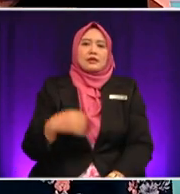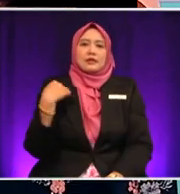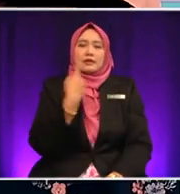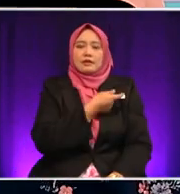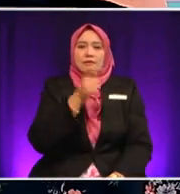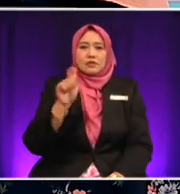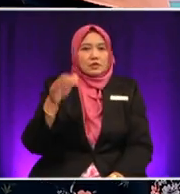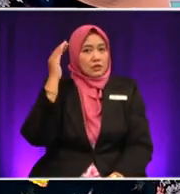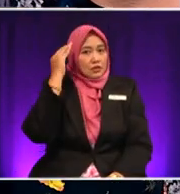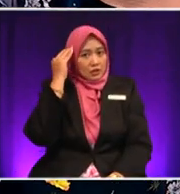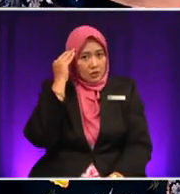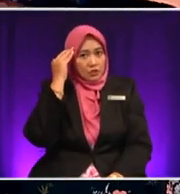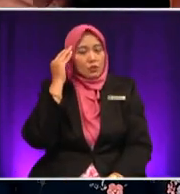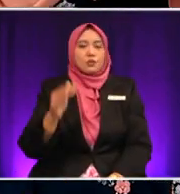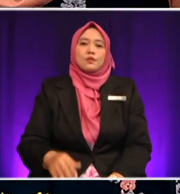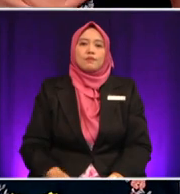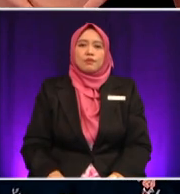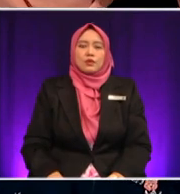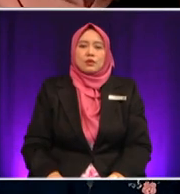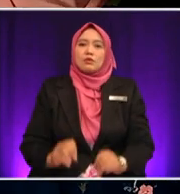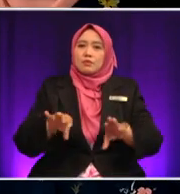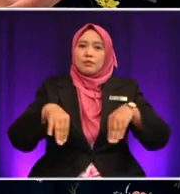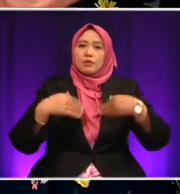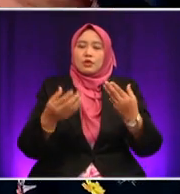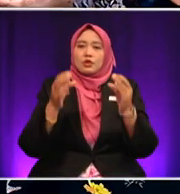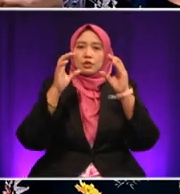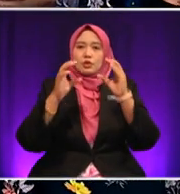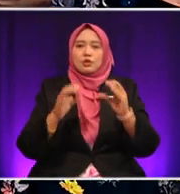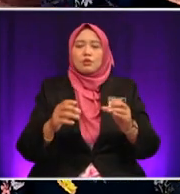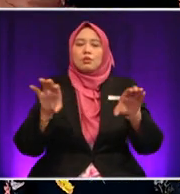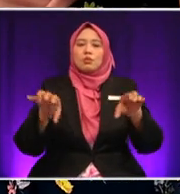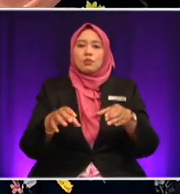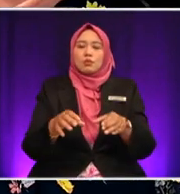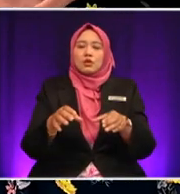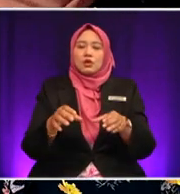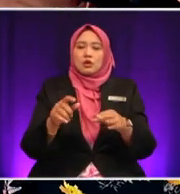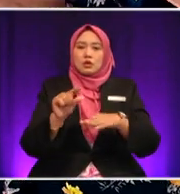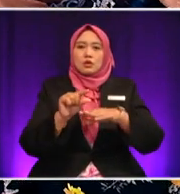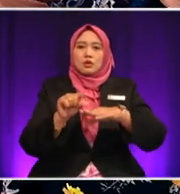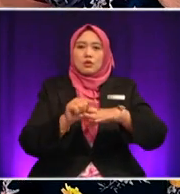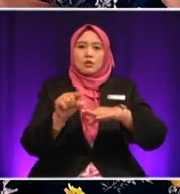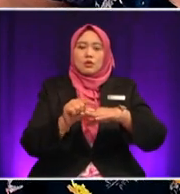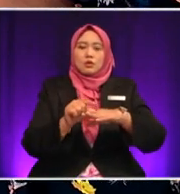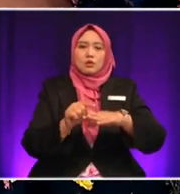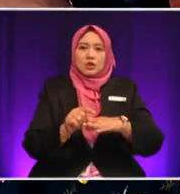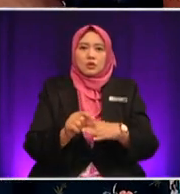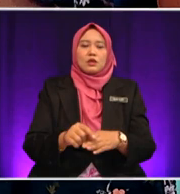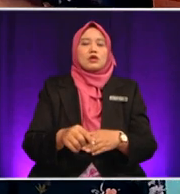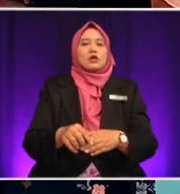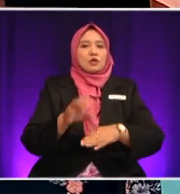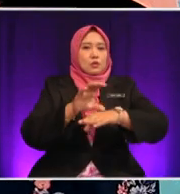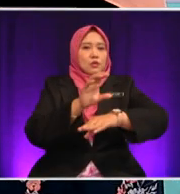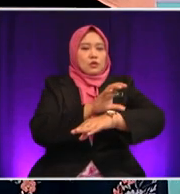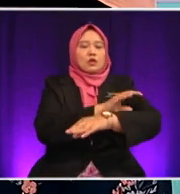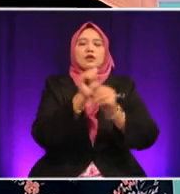juga tahu tentang keselamatan komputer Jangan cakap pasal orang computer tapi tak tahu apapun pasal komputer